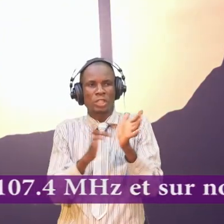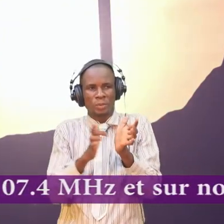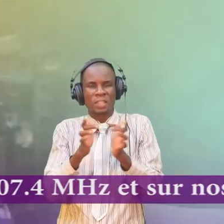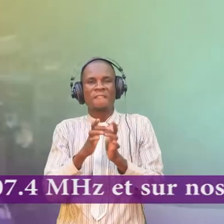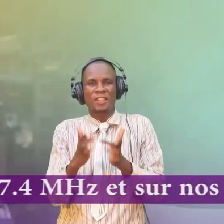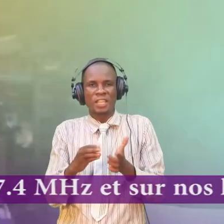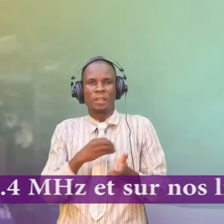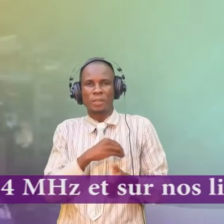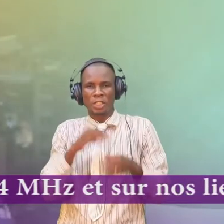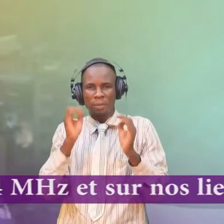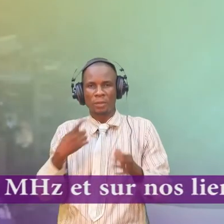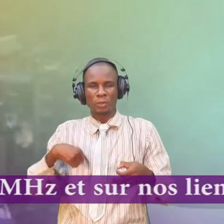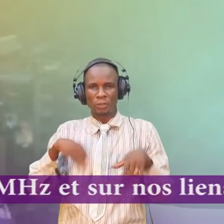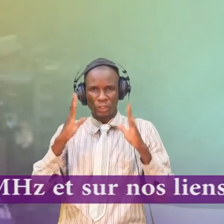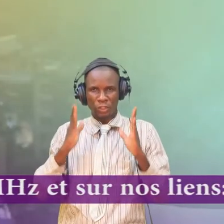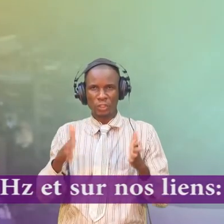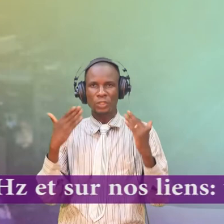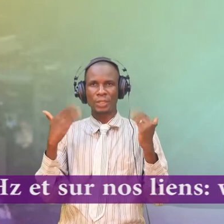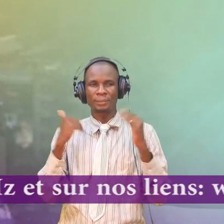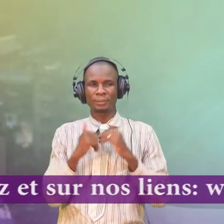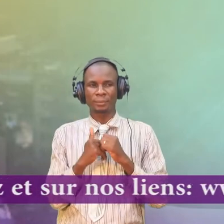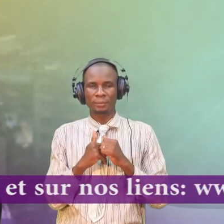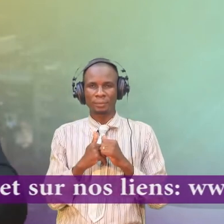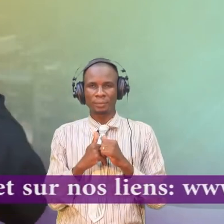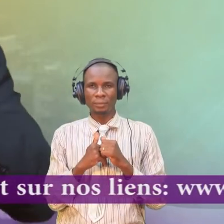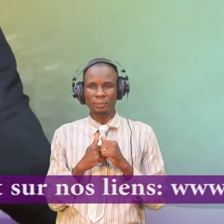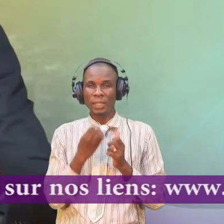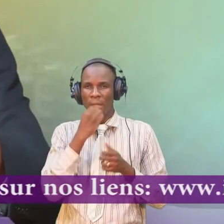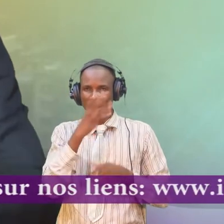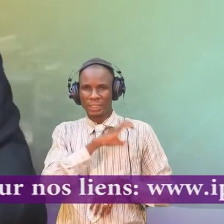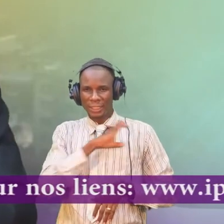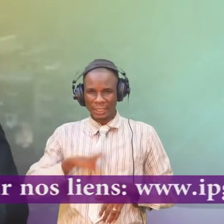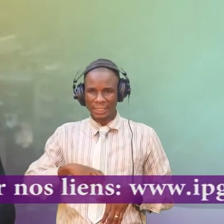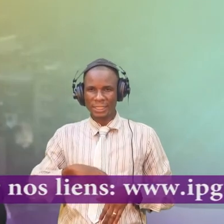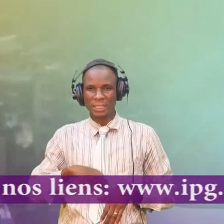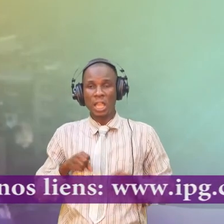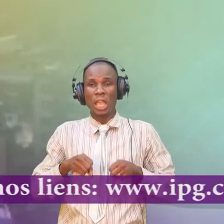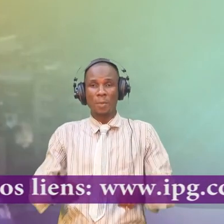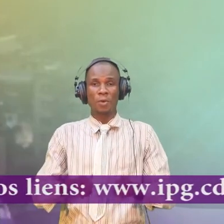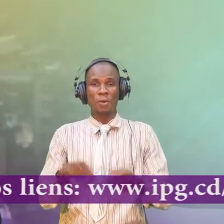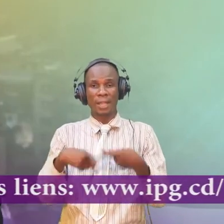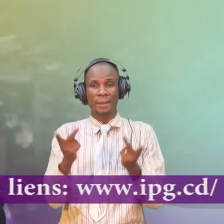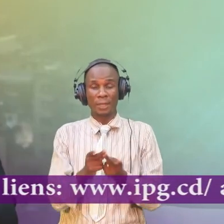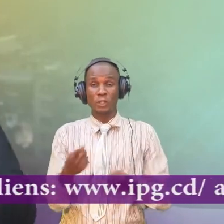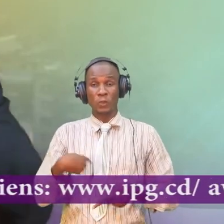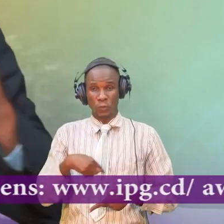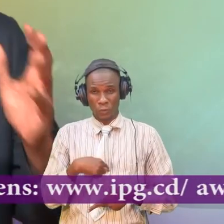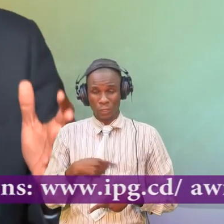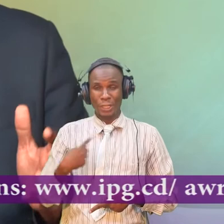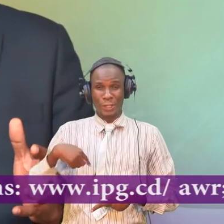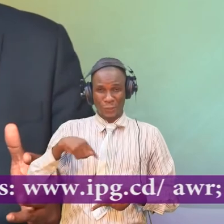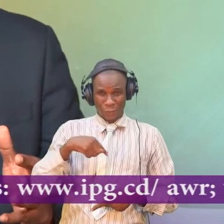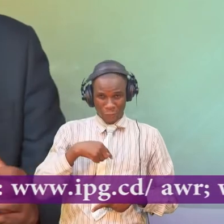ametuokoa. Unajua rafiki zangu, le péché nous met en esclavage. Dhambi unatuweka katika